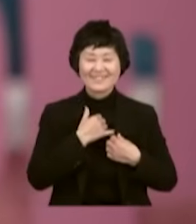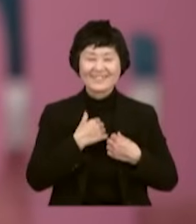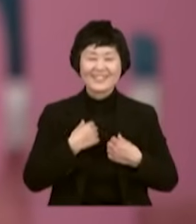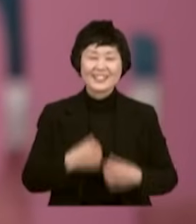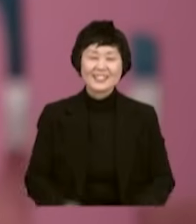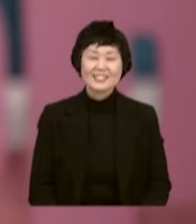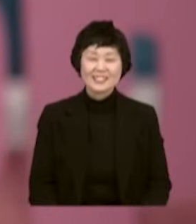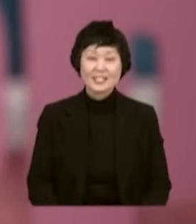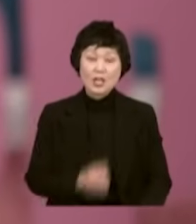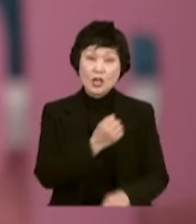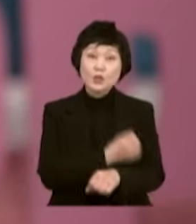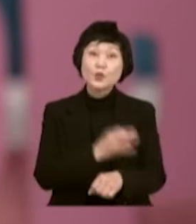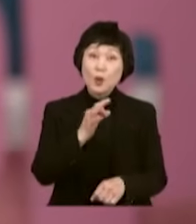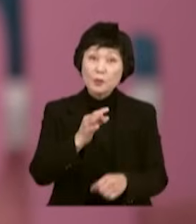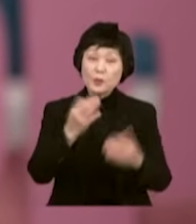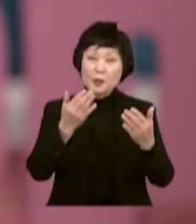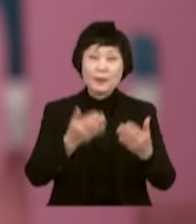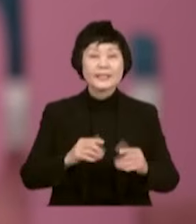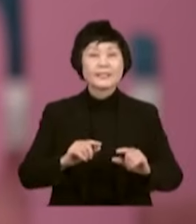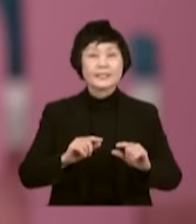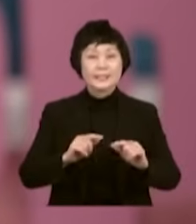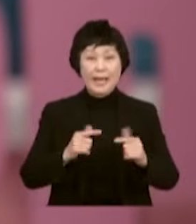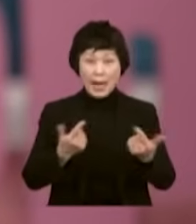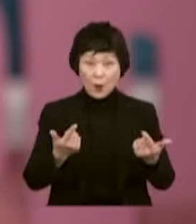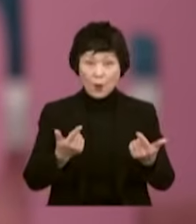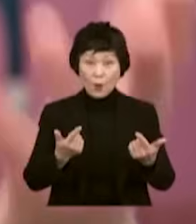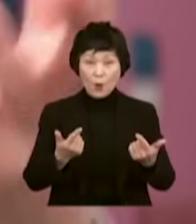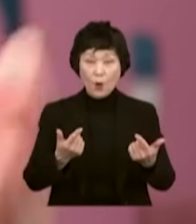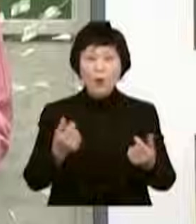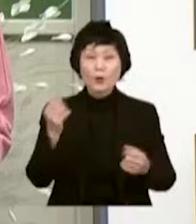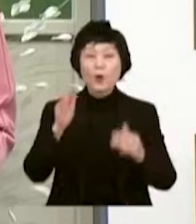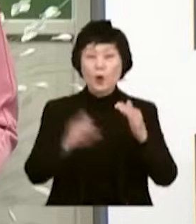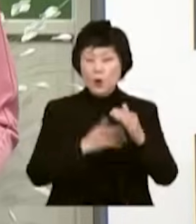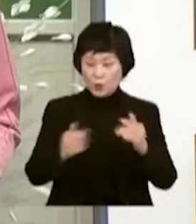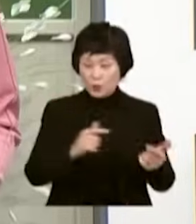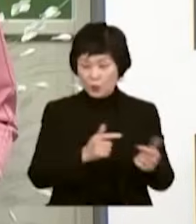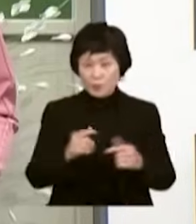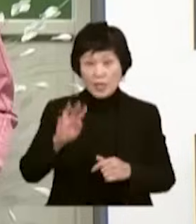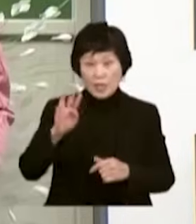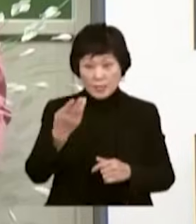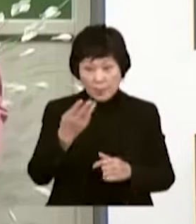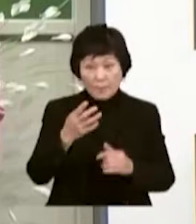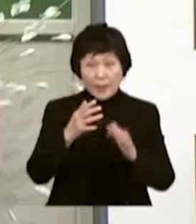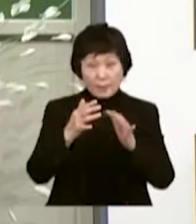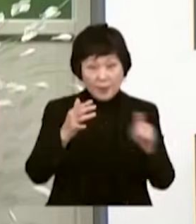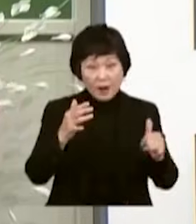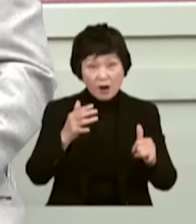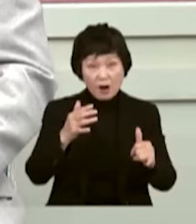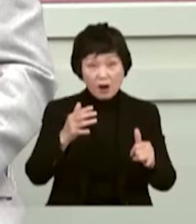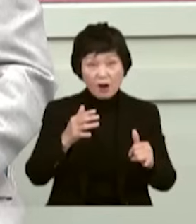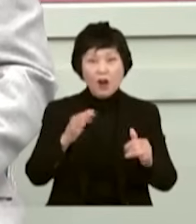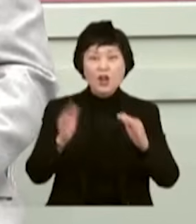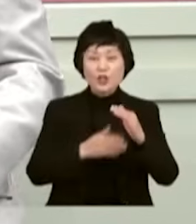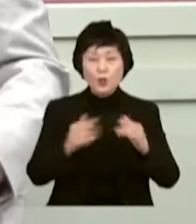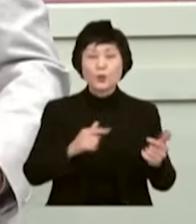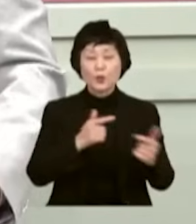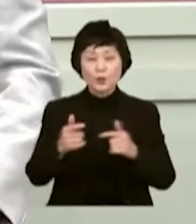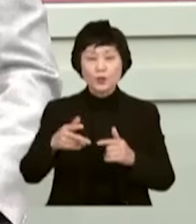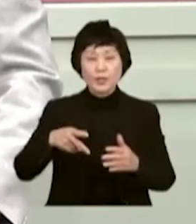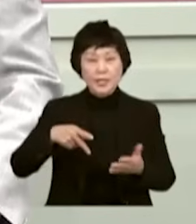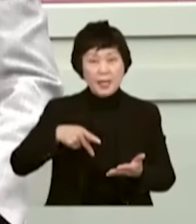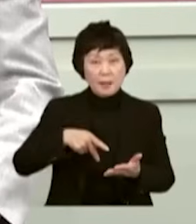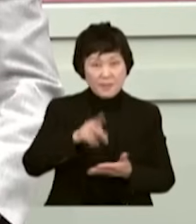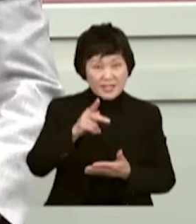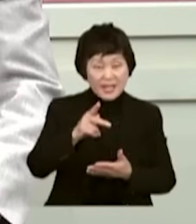사례비도 안 받을 갈 뿐만 아니라 네. 우리 청년부 300명 피자 다 시켜주고 가고 300명 피자를요? 네, 피자 시켜주고 그런 일을 많이